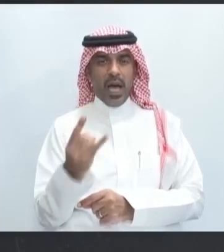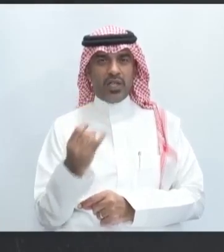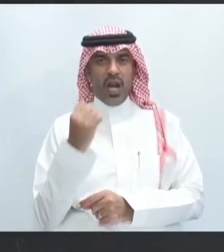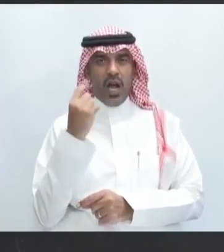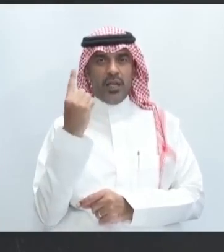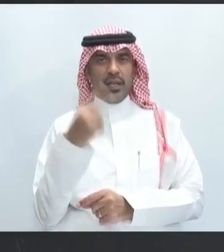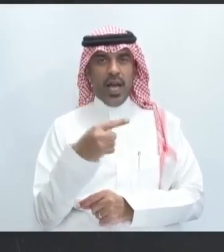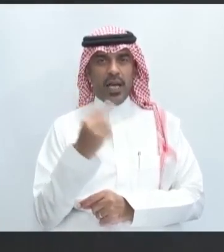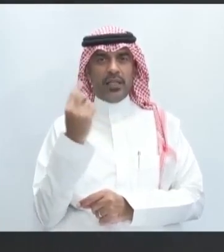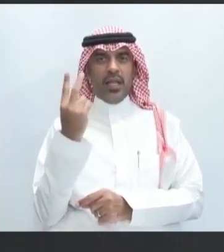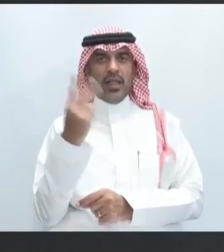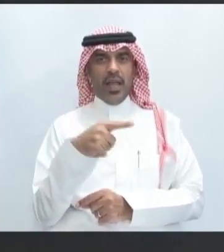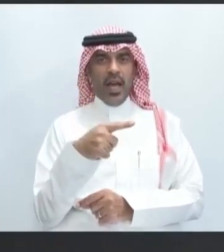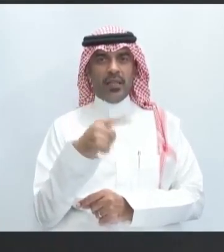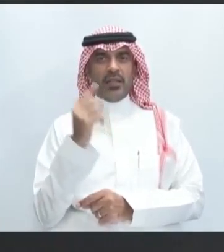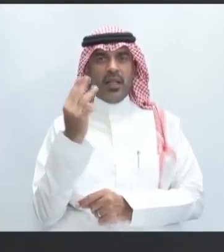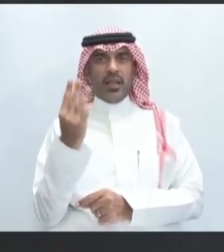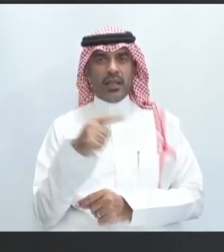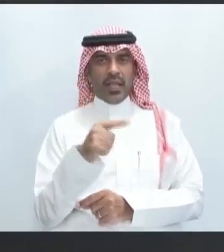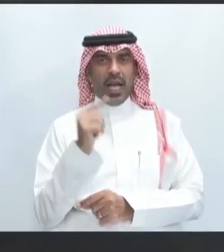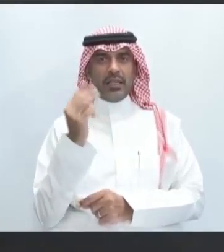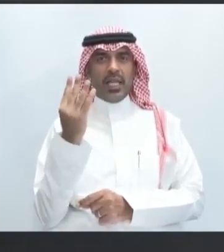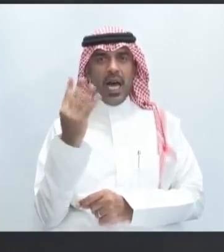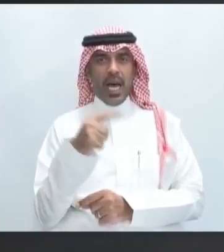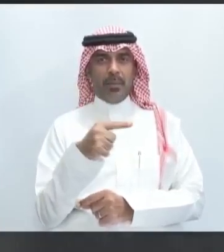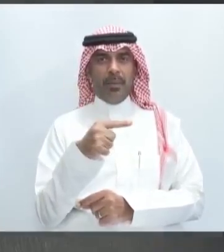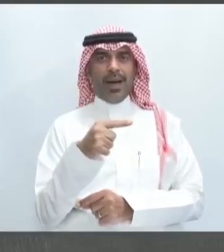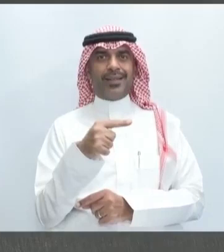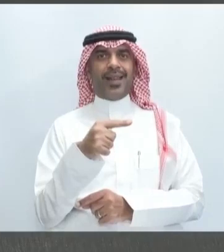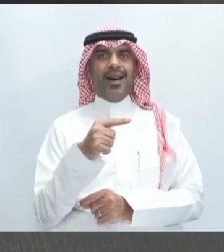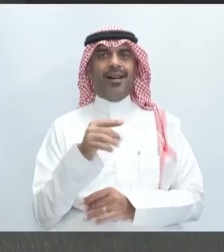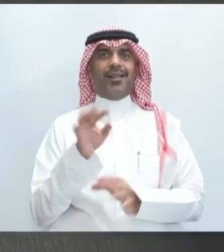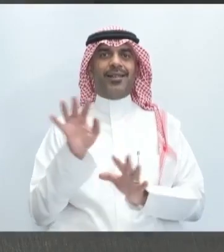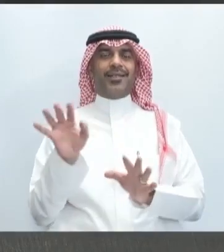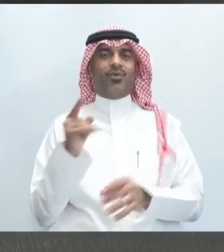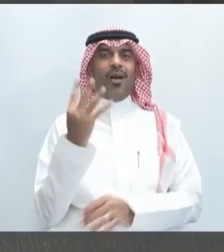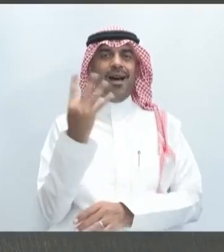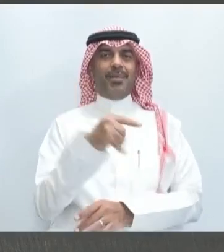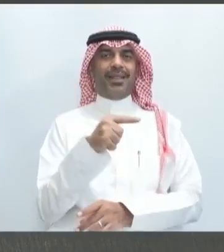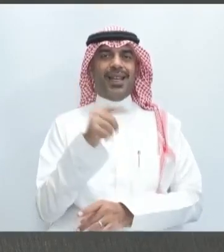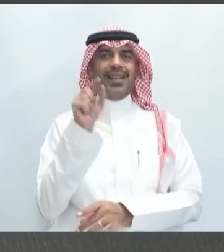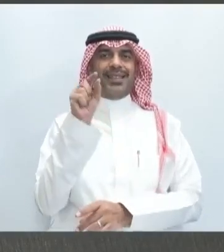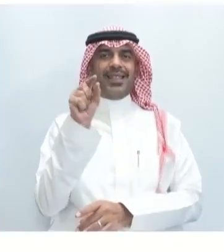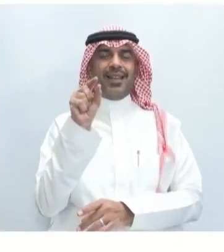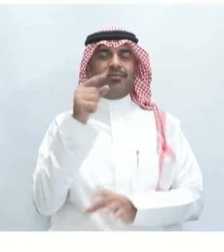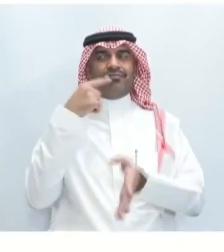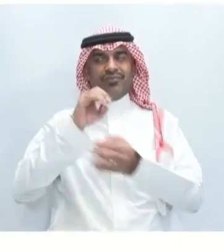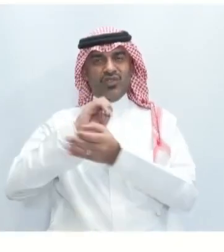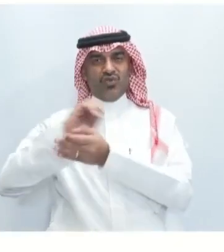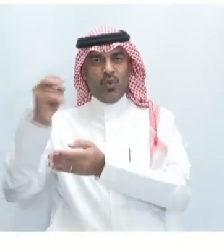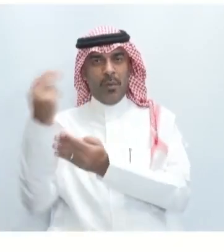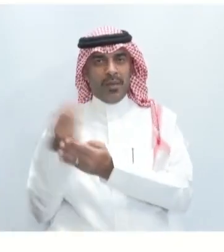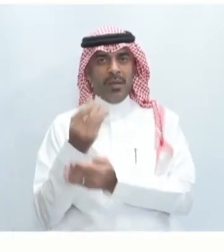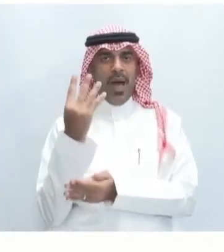عشره احد عشر اثنا عشر ثلاثه عشر اربعه عشر اذا الاجابه ابنائي وبناتي